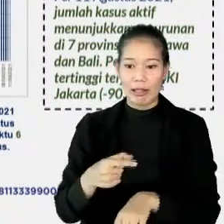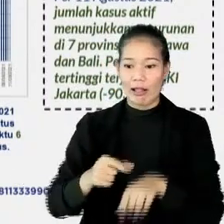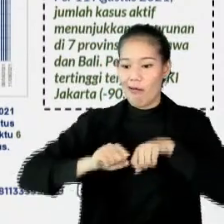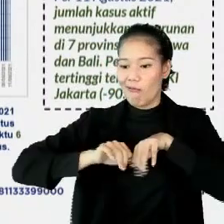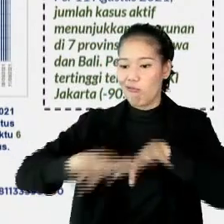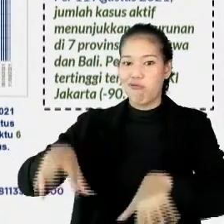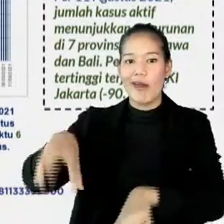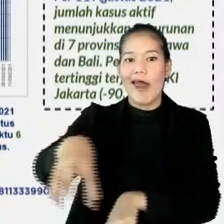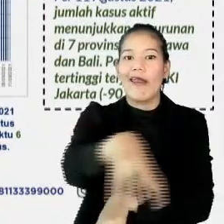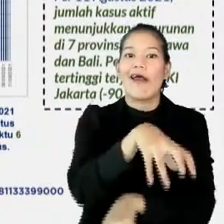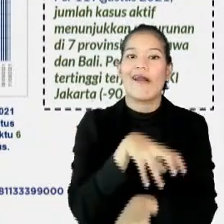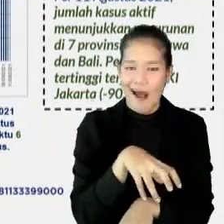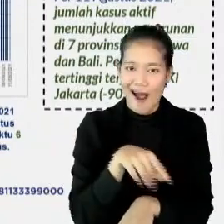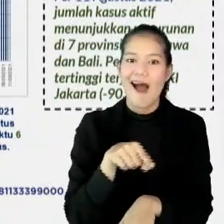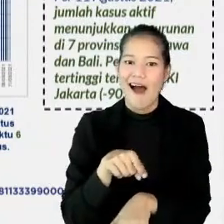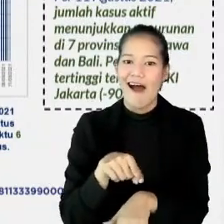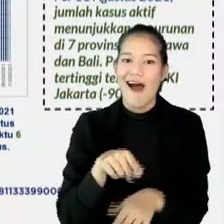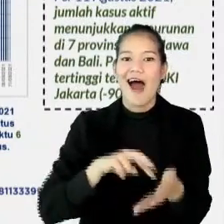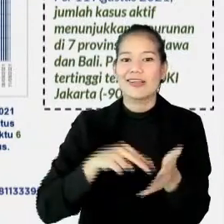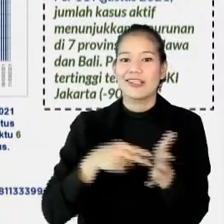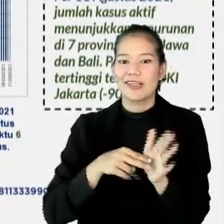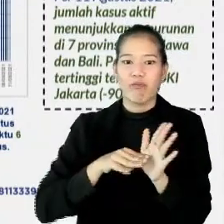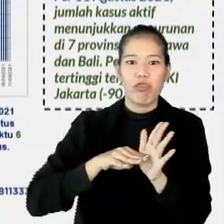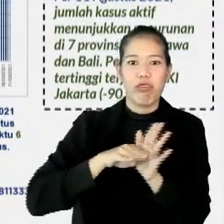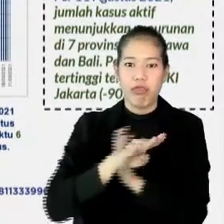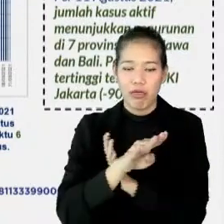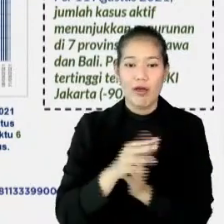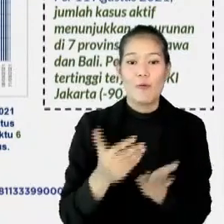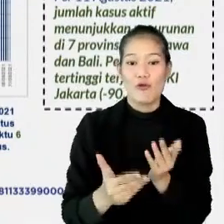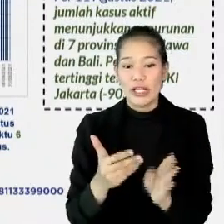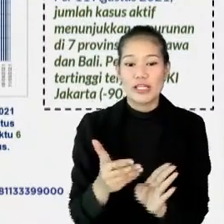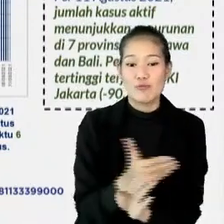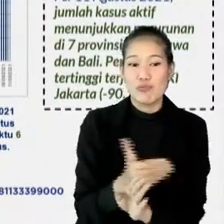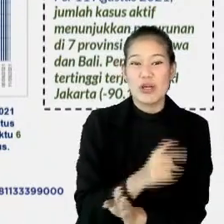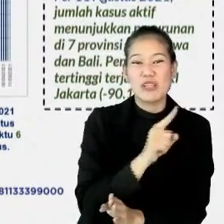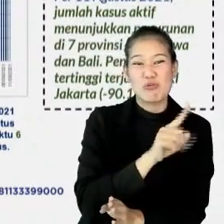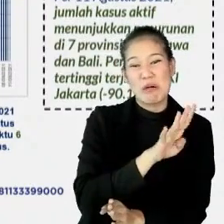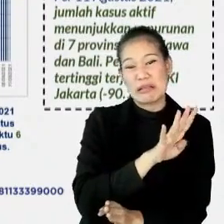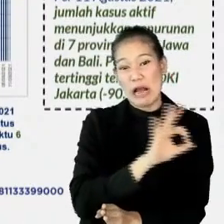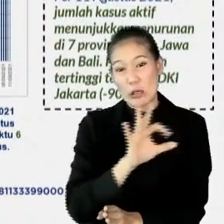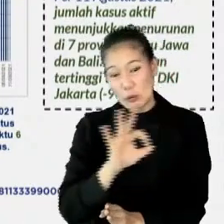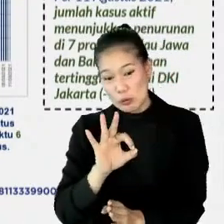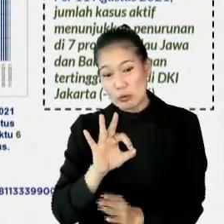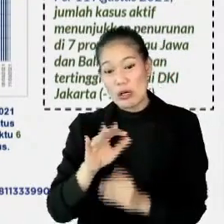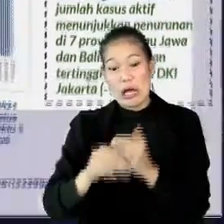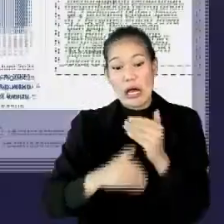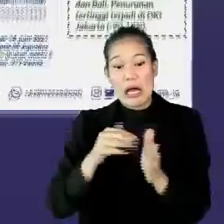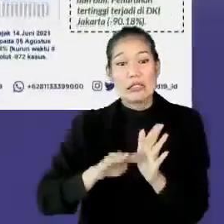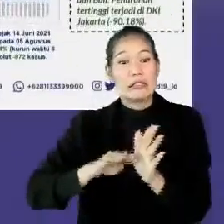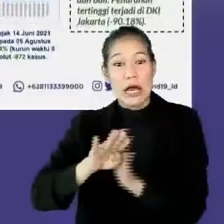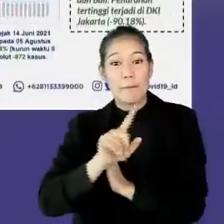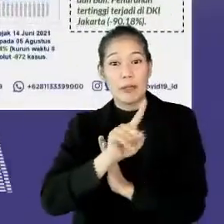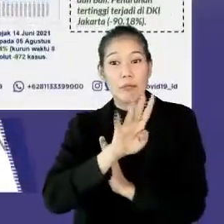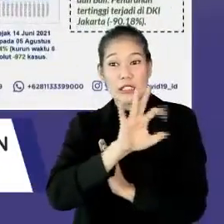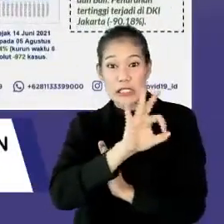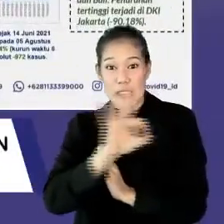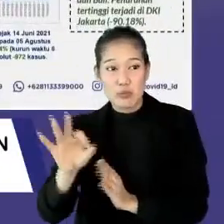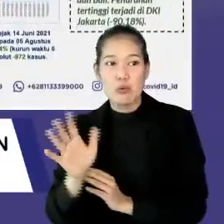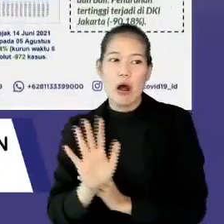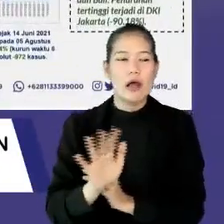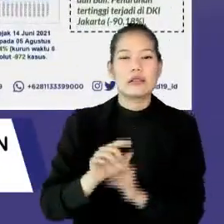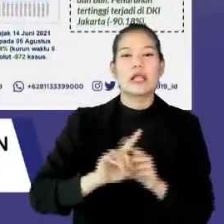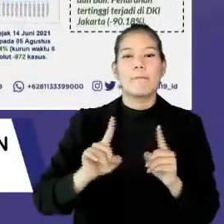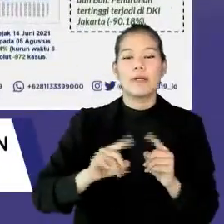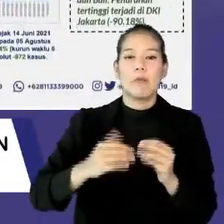daerah, terus multiplikasinya menjadi lebih tinggi. Jadi yang semula hanya di angka 1.400-an, naiknya bukan 14.000 lagi, atau mungkin